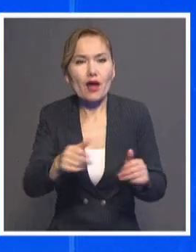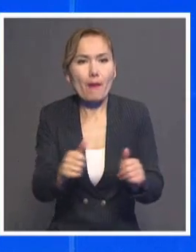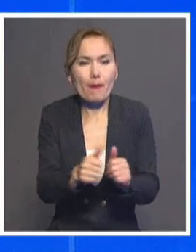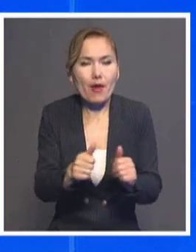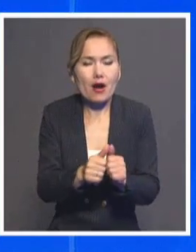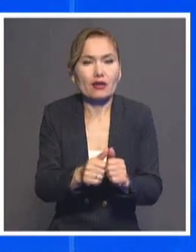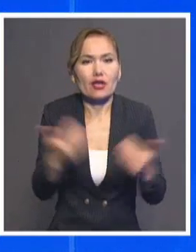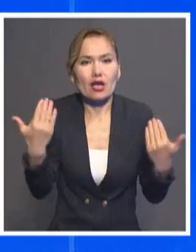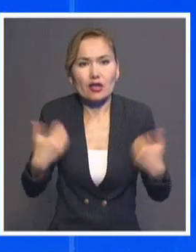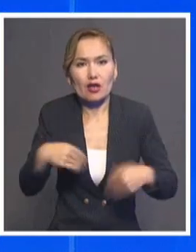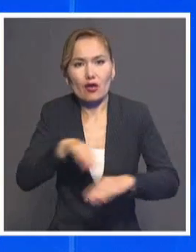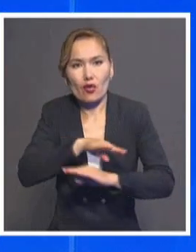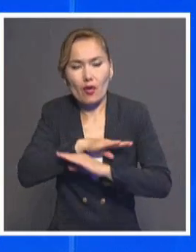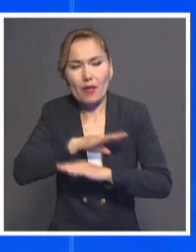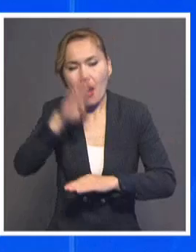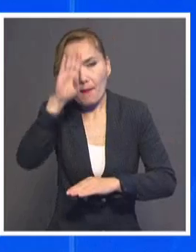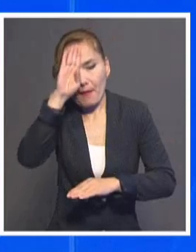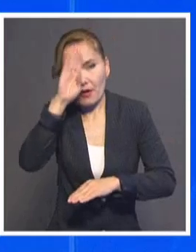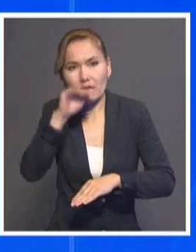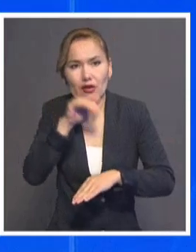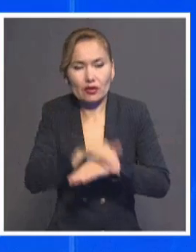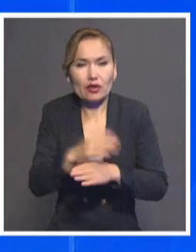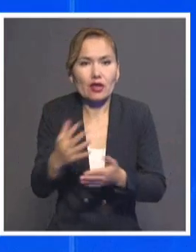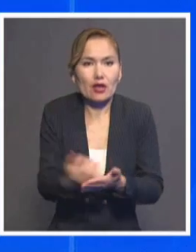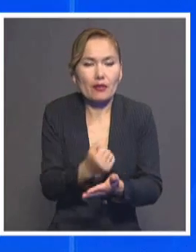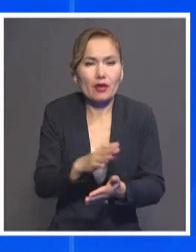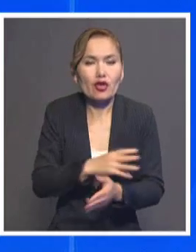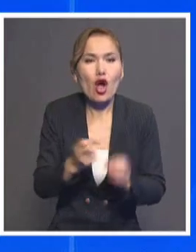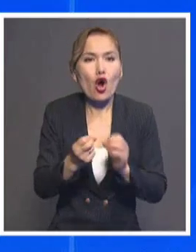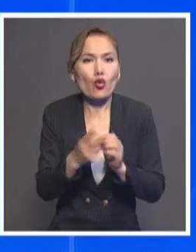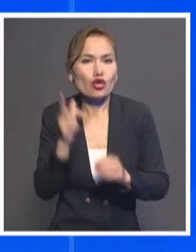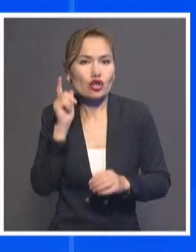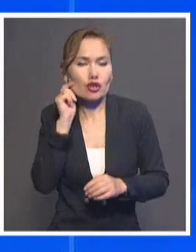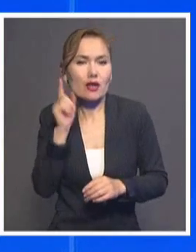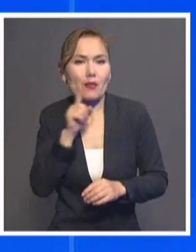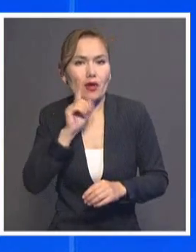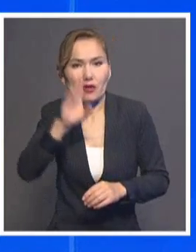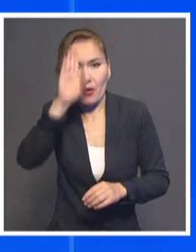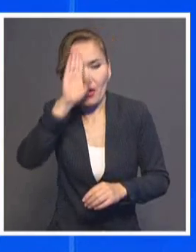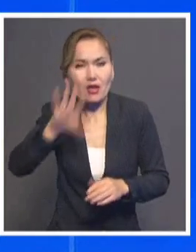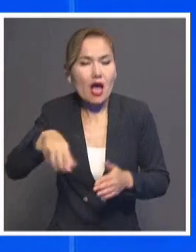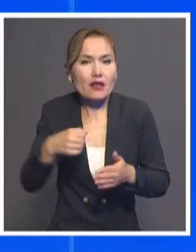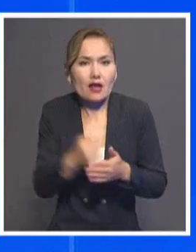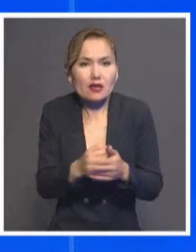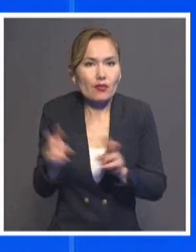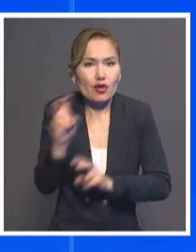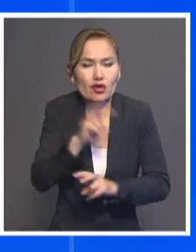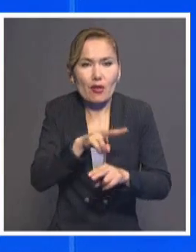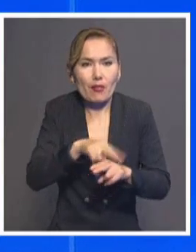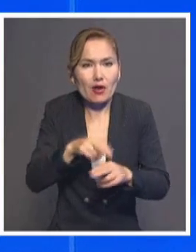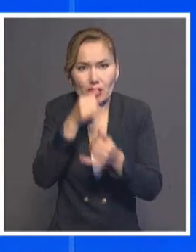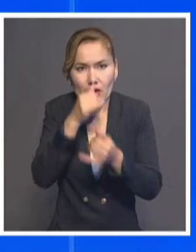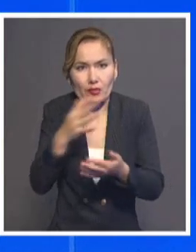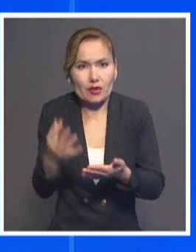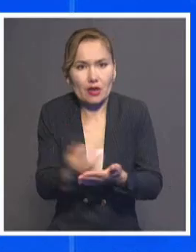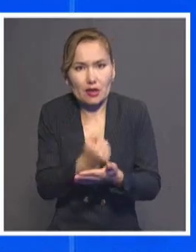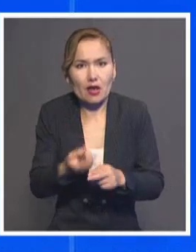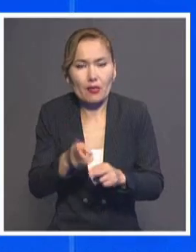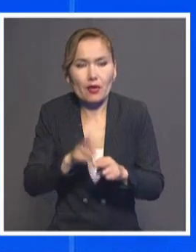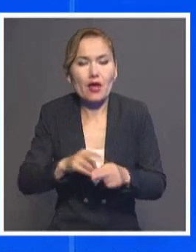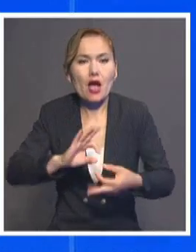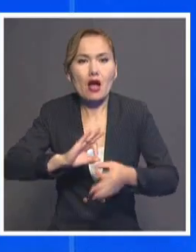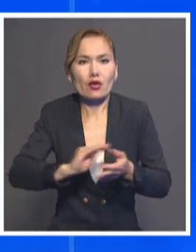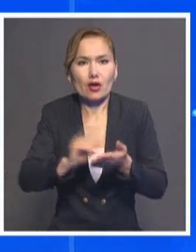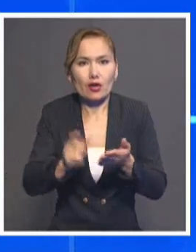13 жасар үштөбелік тұрғын әлі табылған жоқ. Баланың ата-анасы құзырлы органдары жұмысына салғырттық танытып отыр деп налиды.